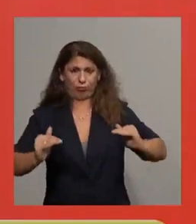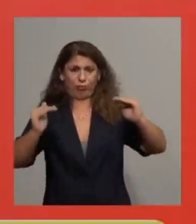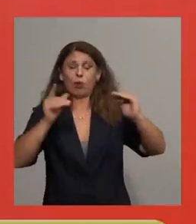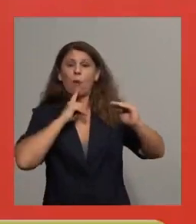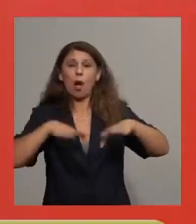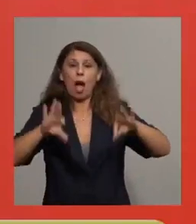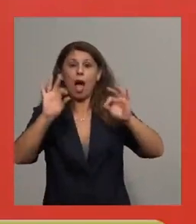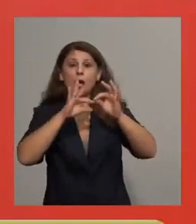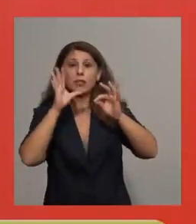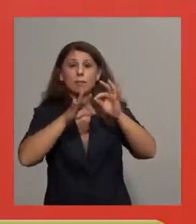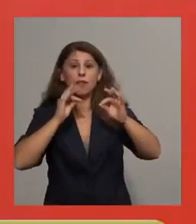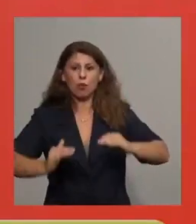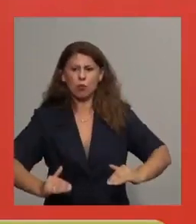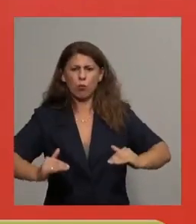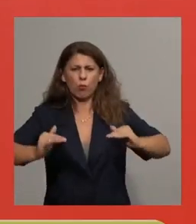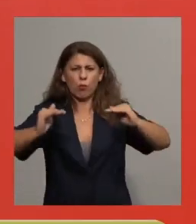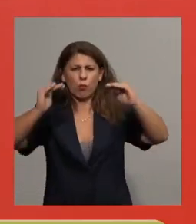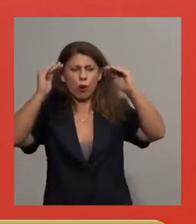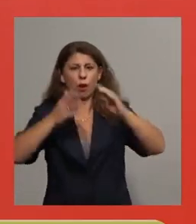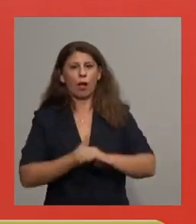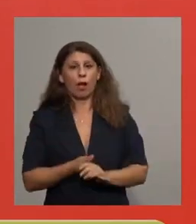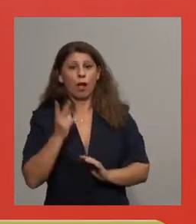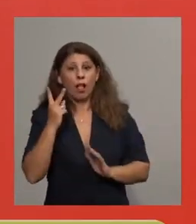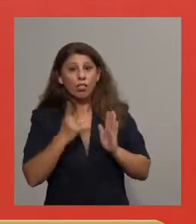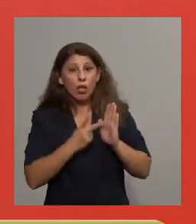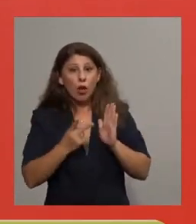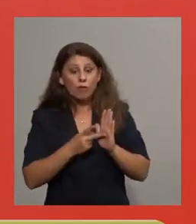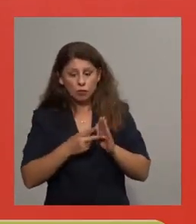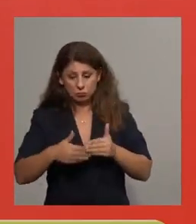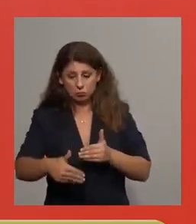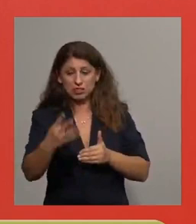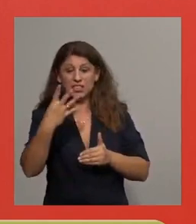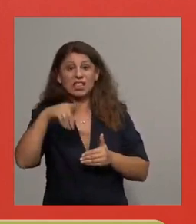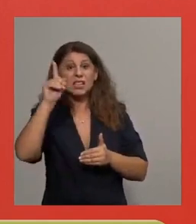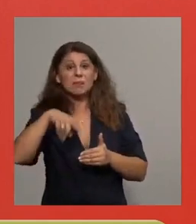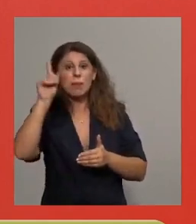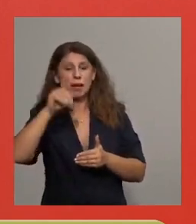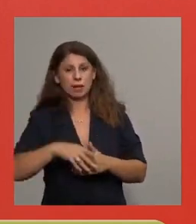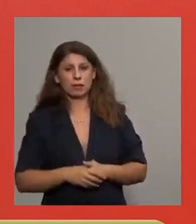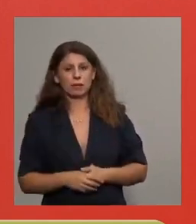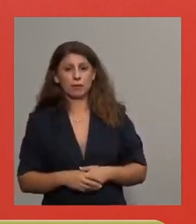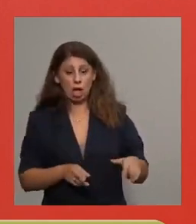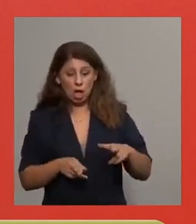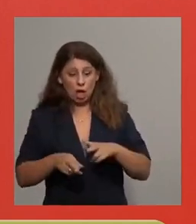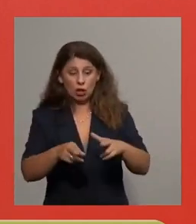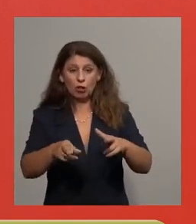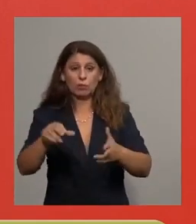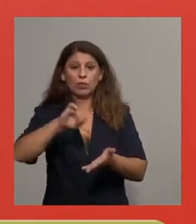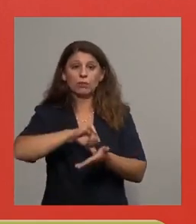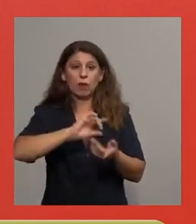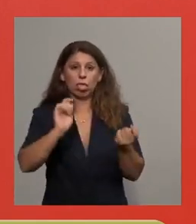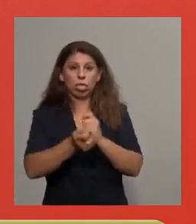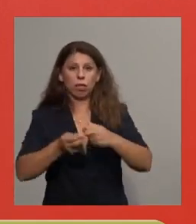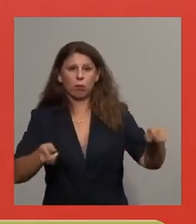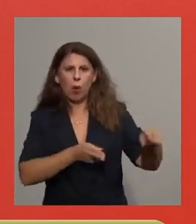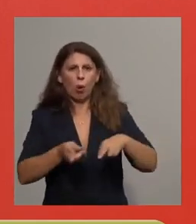του Σεπτεμβρίου και μάλιστα δύο φορές μέσα σε 4 μέρες. Δρόμοι της πόλης